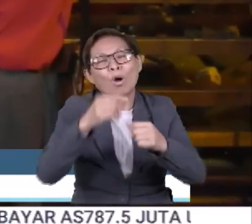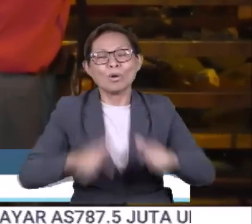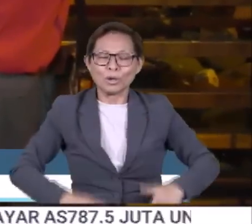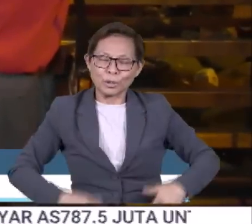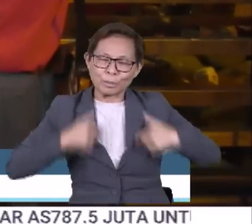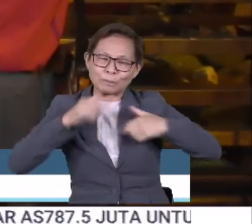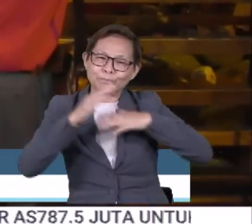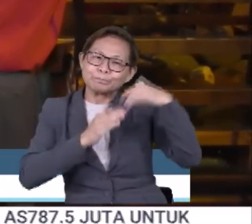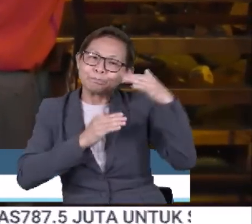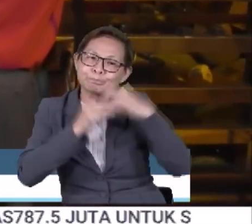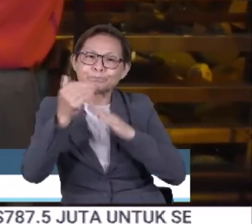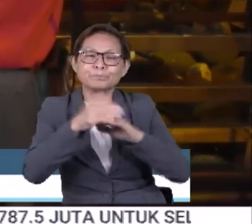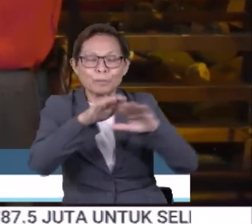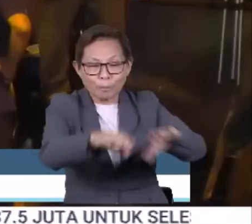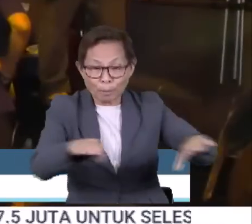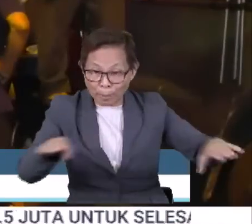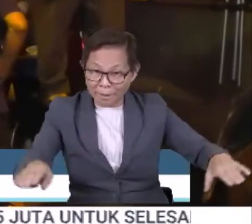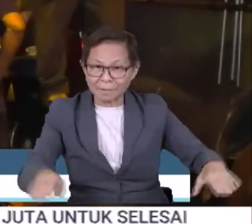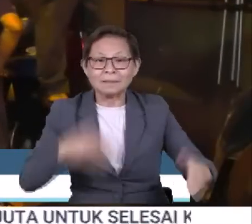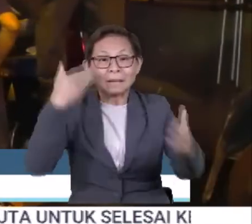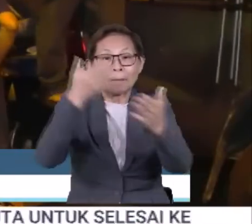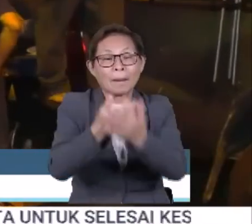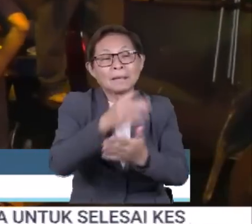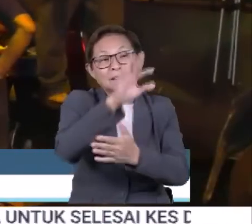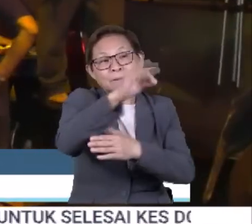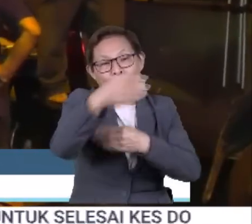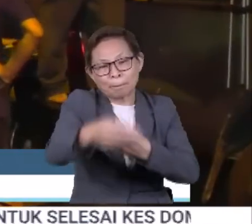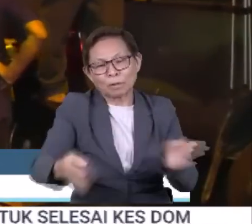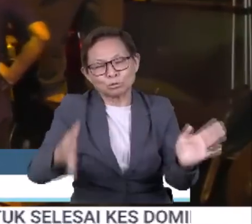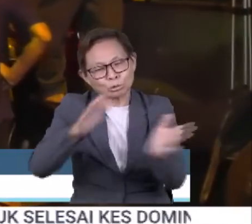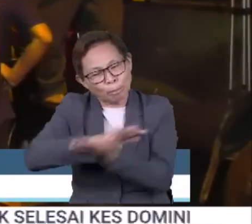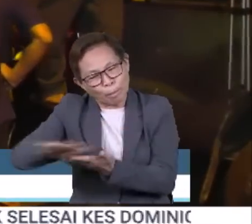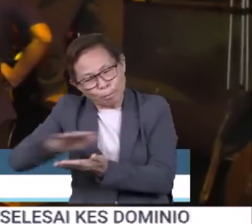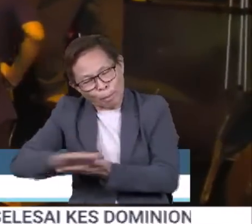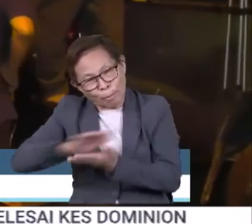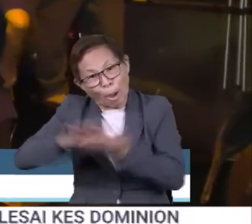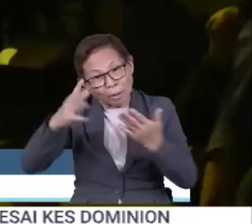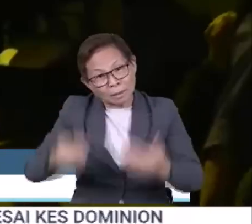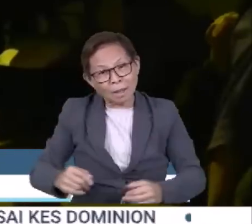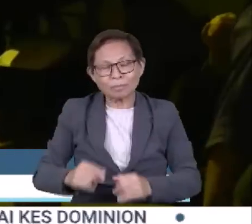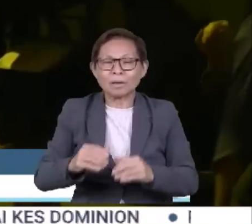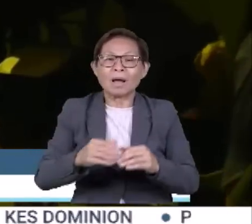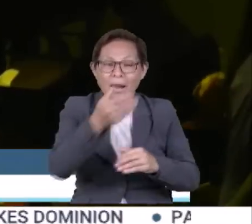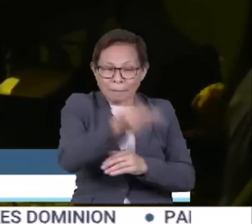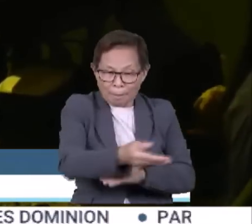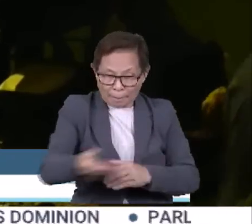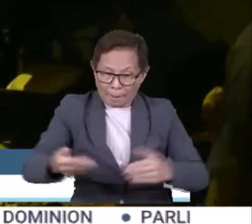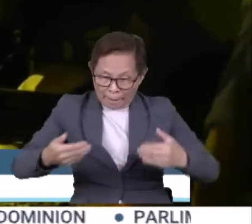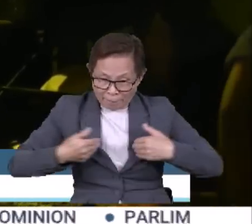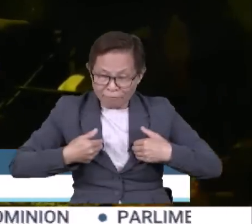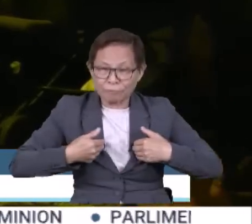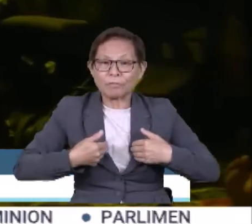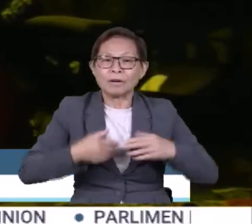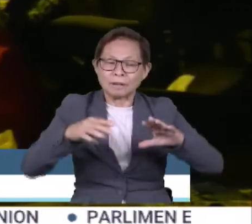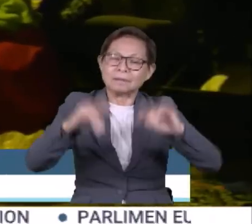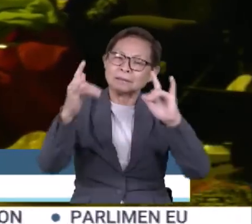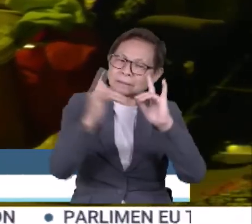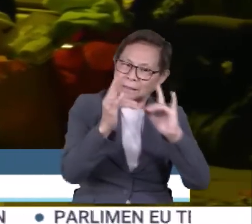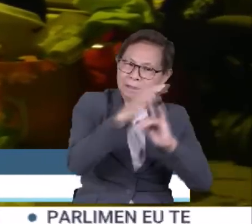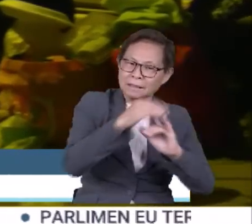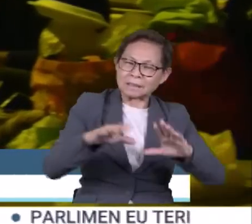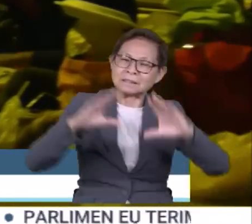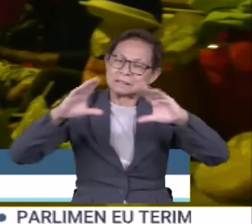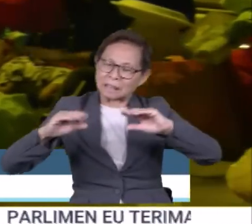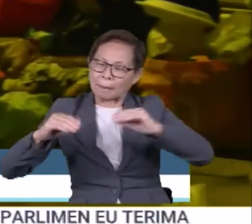mereka. Setakat ini, 9 bilik telah dibersihkan dan diberi kelengkapan asas seperti katil dan tilam